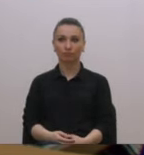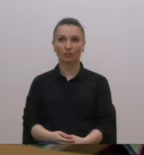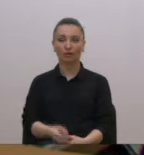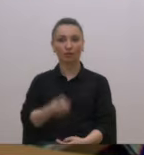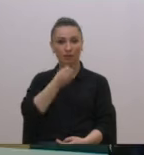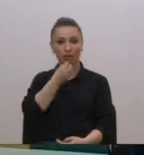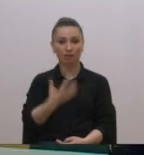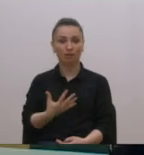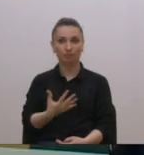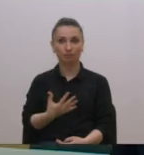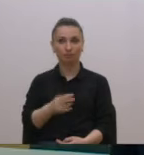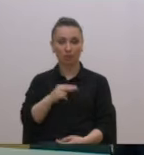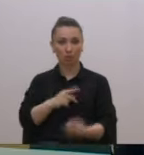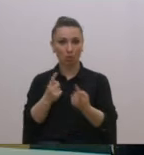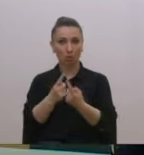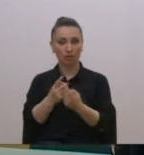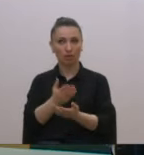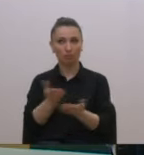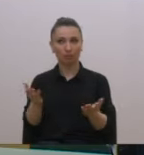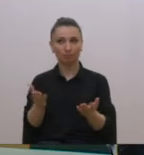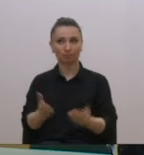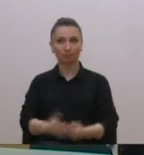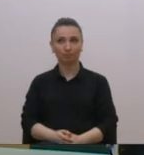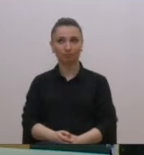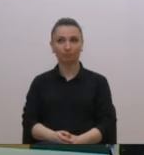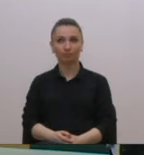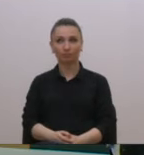კარგი კოლეგები